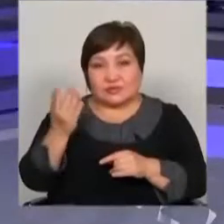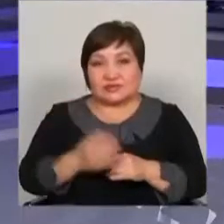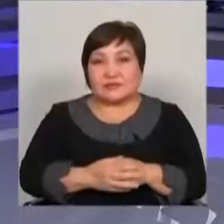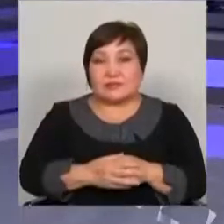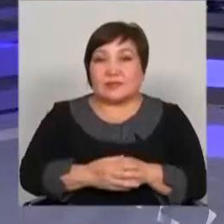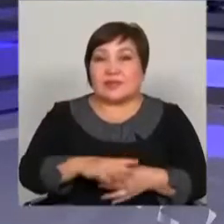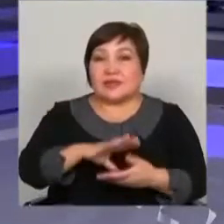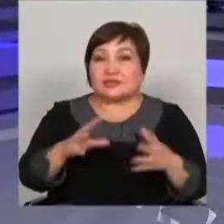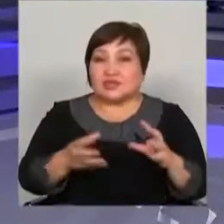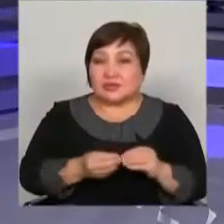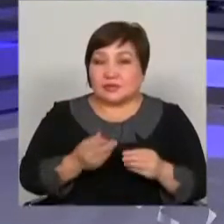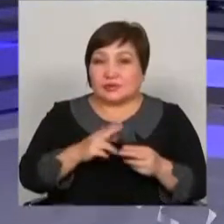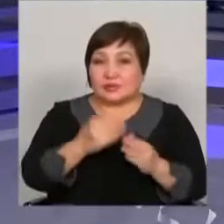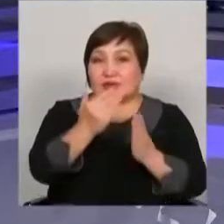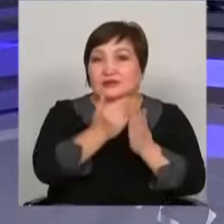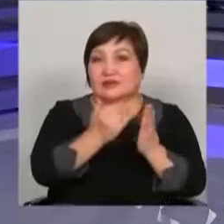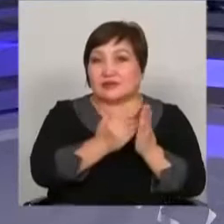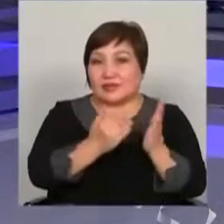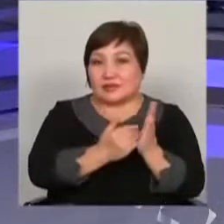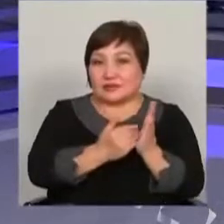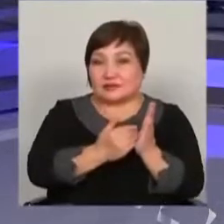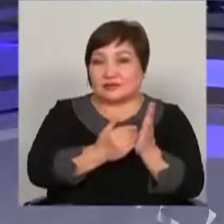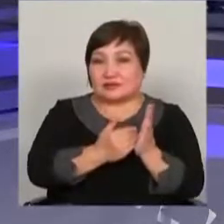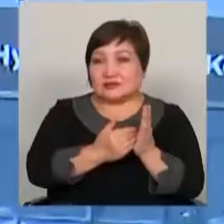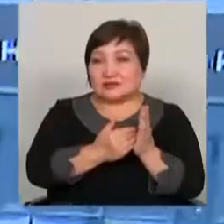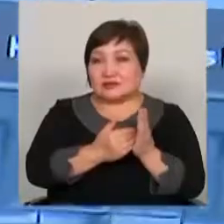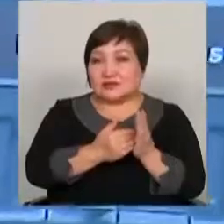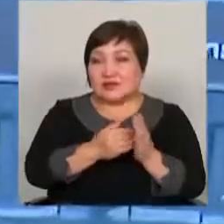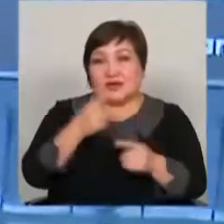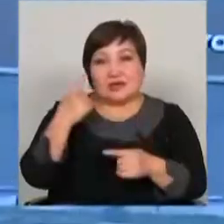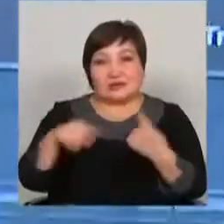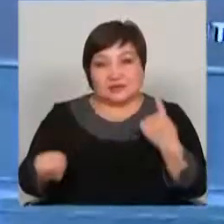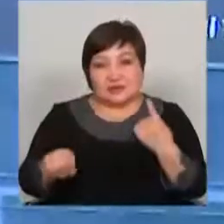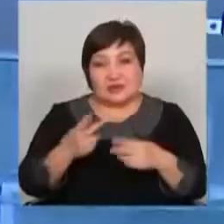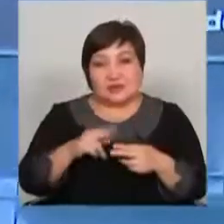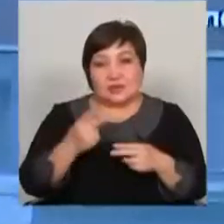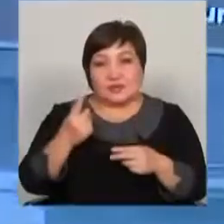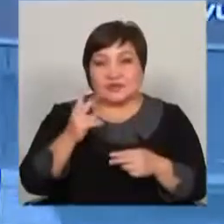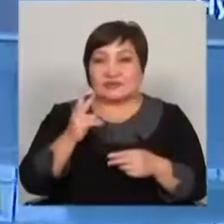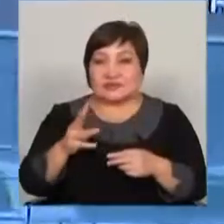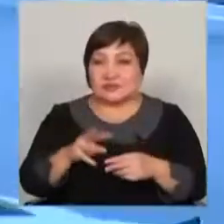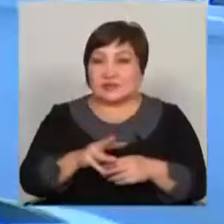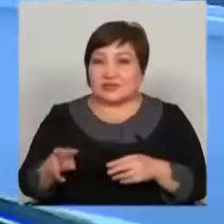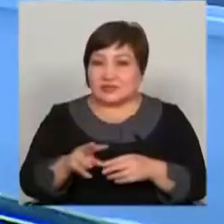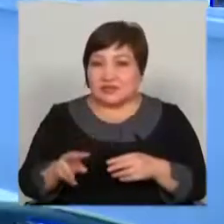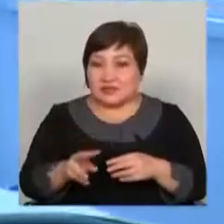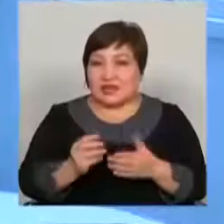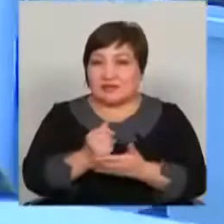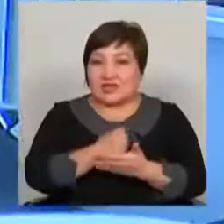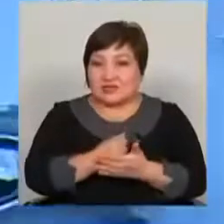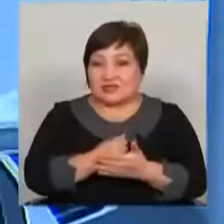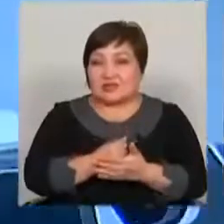Жалпы бұл бағдарламаның артықшылығы ол бір шаршы метрді бекітілген